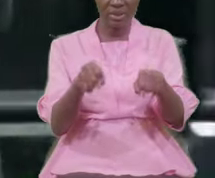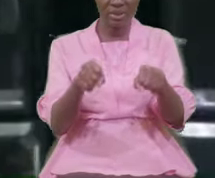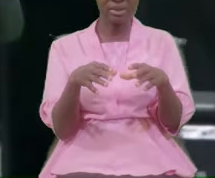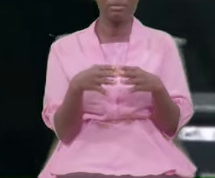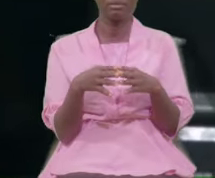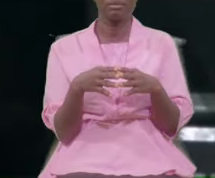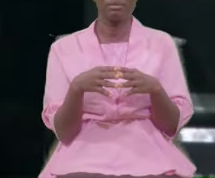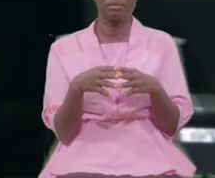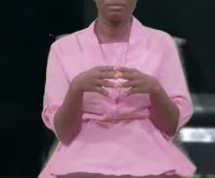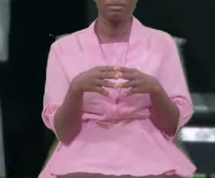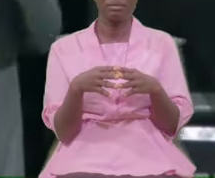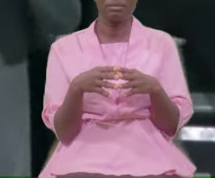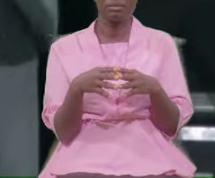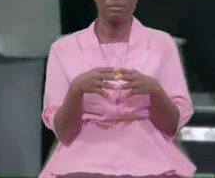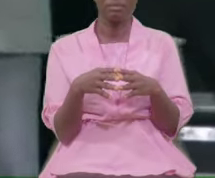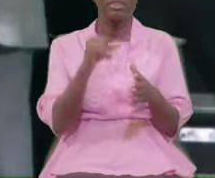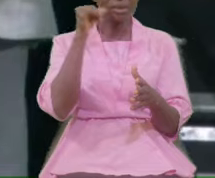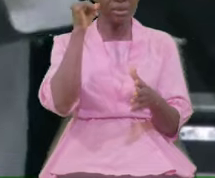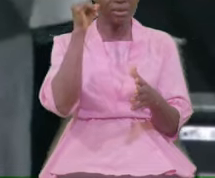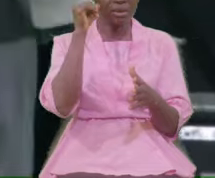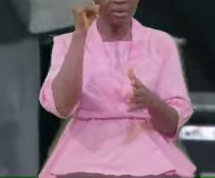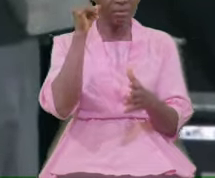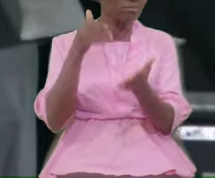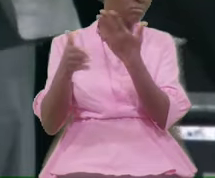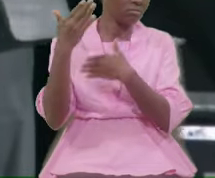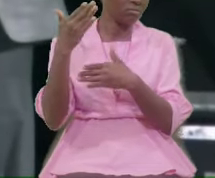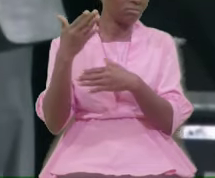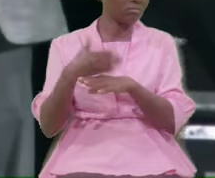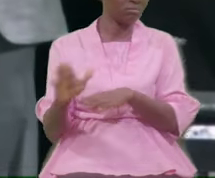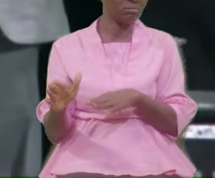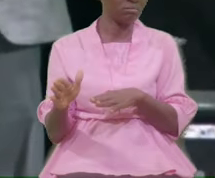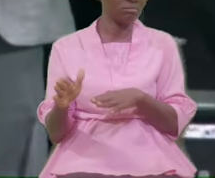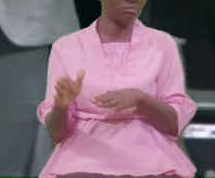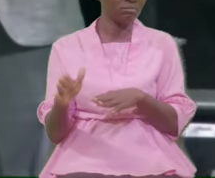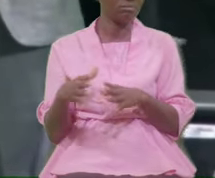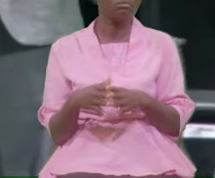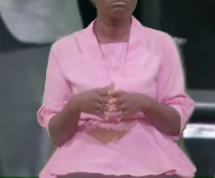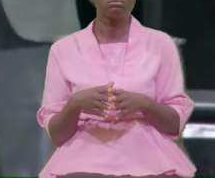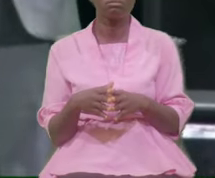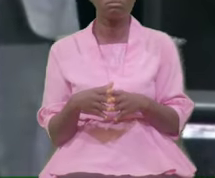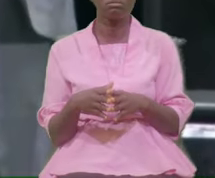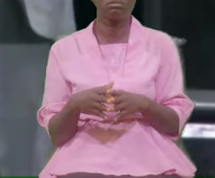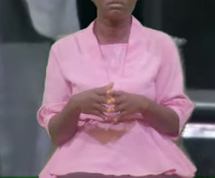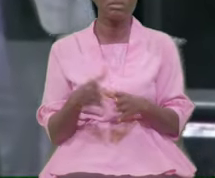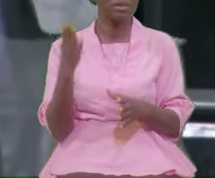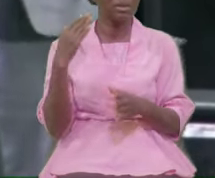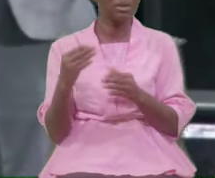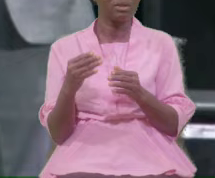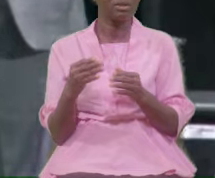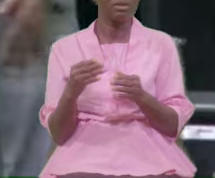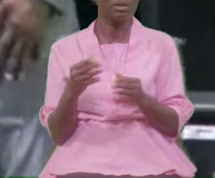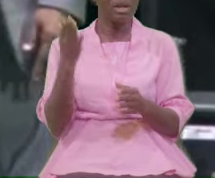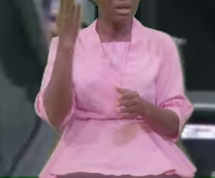posibil is G ang kagahapon tap na Tan ang naag